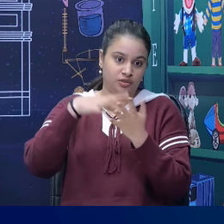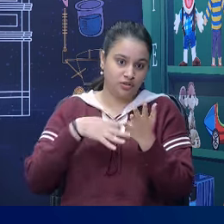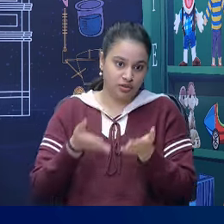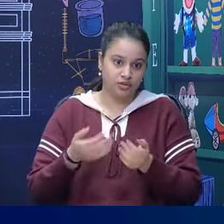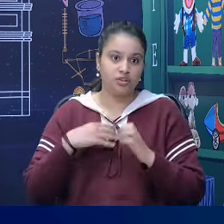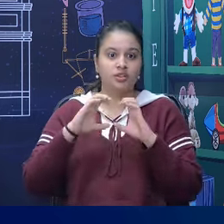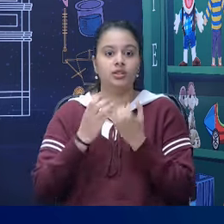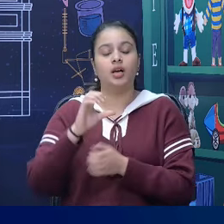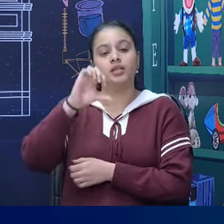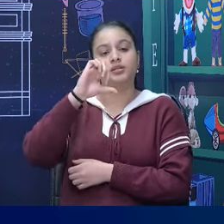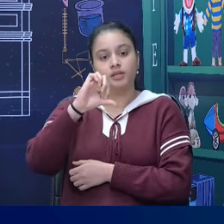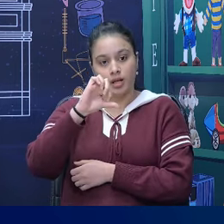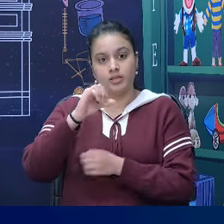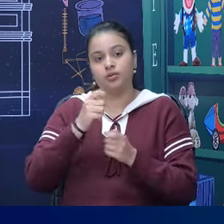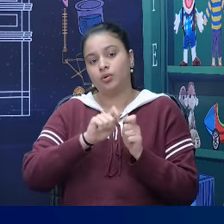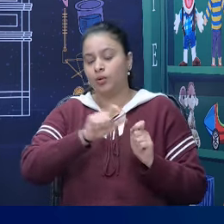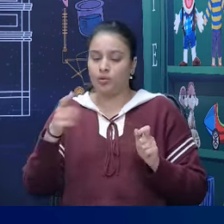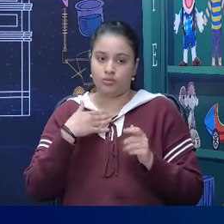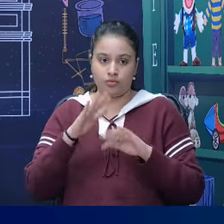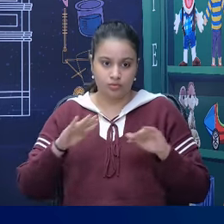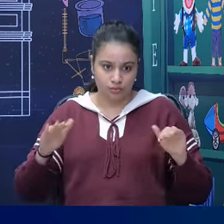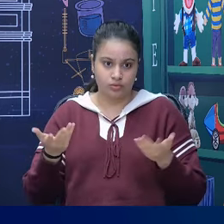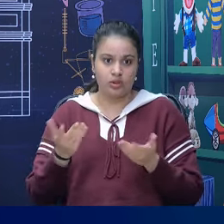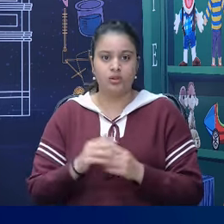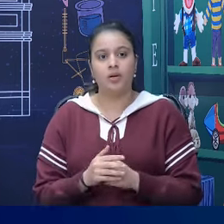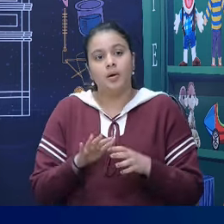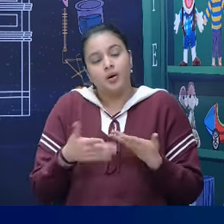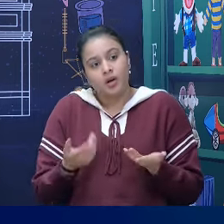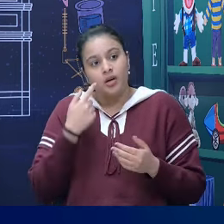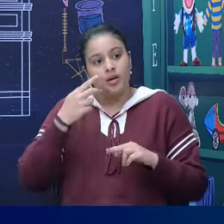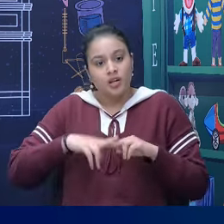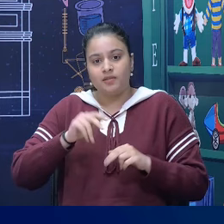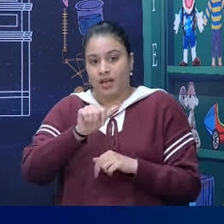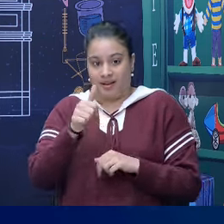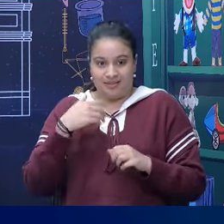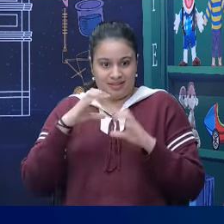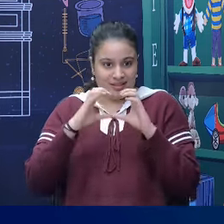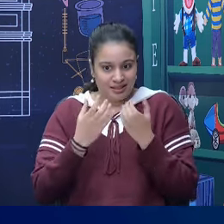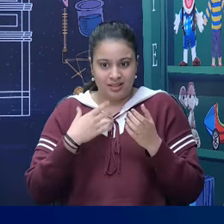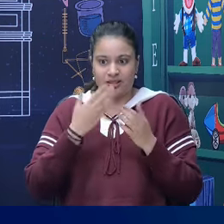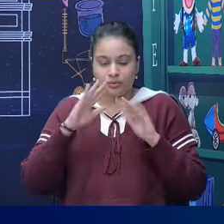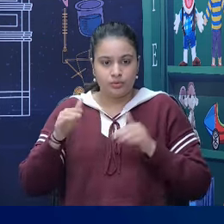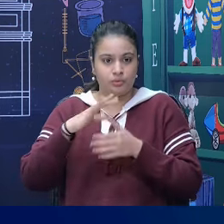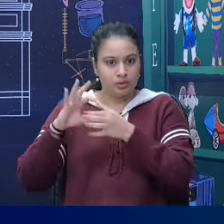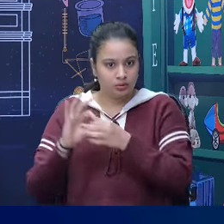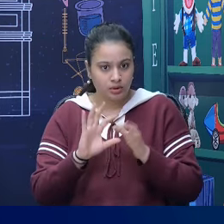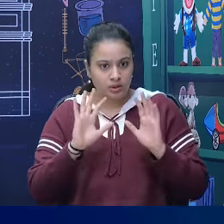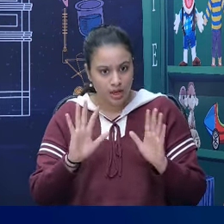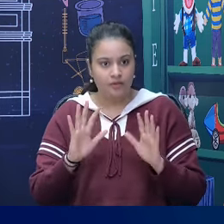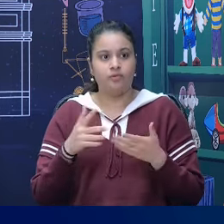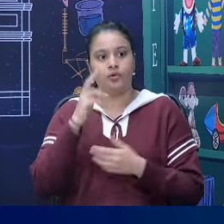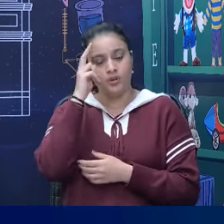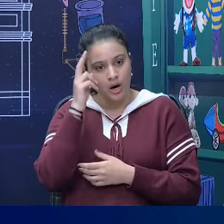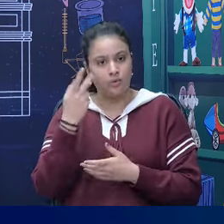कक्षा नौवीं के सभी विद्यार्थियों के लिए यदि किसी और कक्षा के विद्यार्थी भी हमारे साथ जुड़े हैं कोई सवाल कोई प्रश्न आप हम तक पहुंचाना